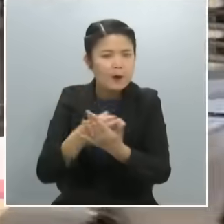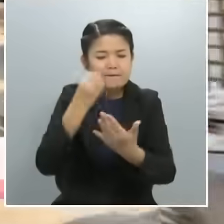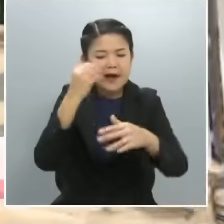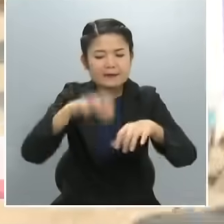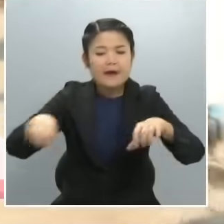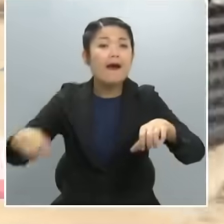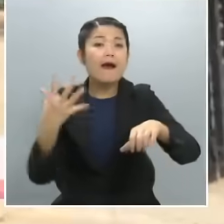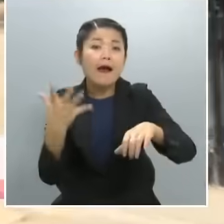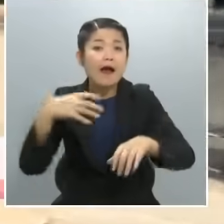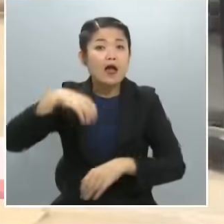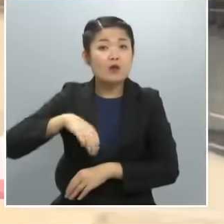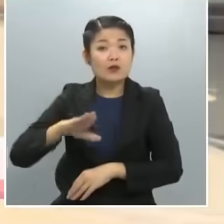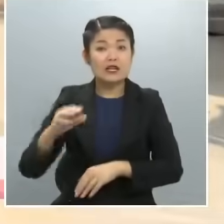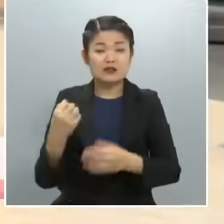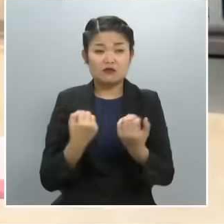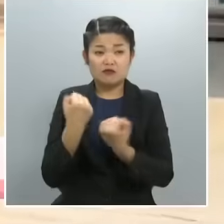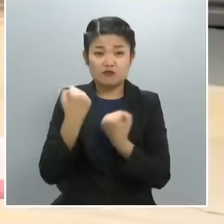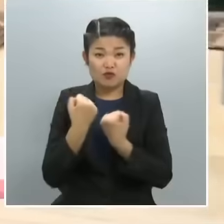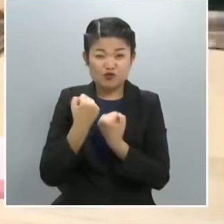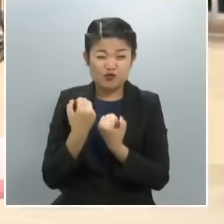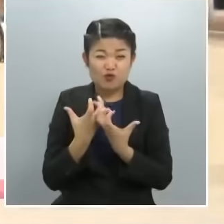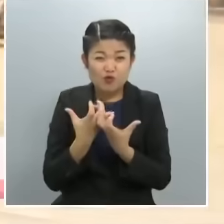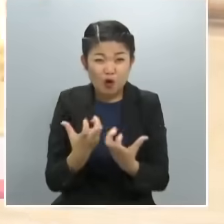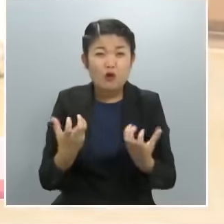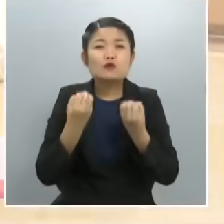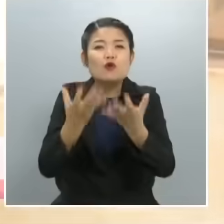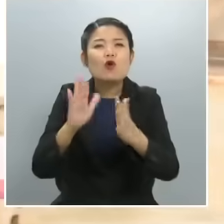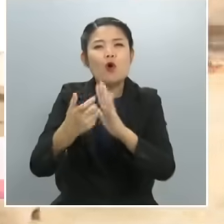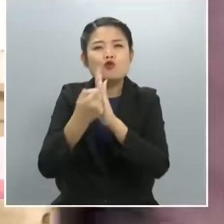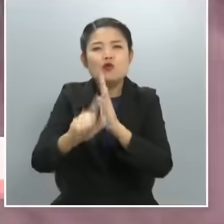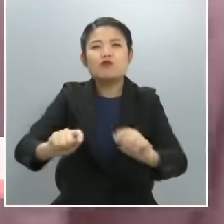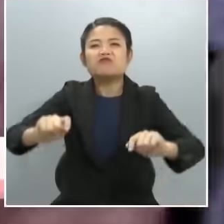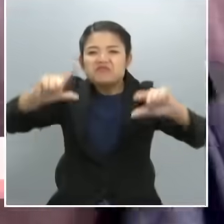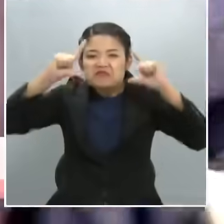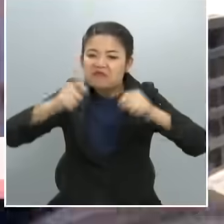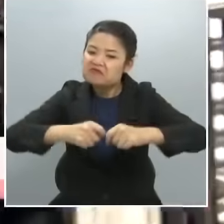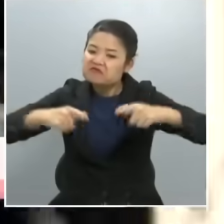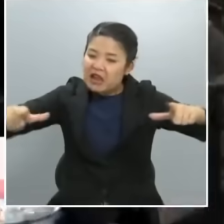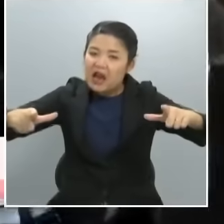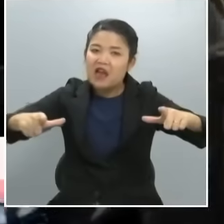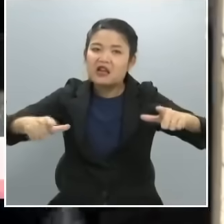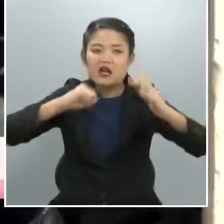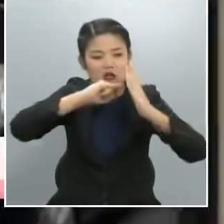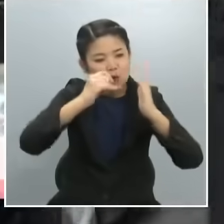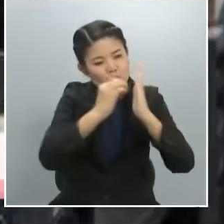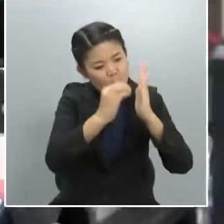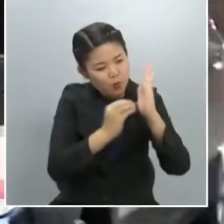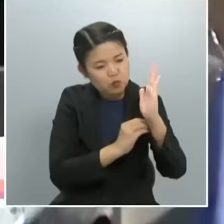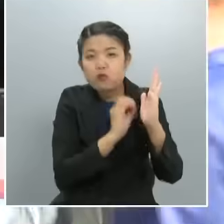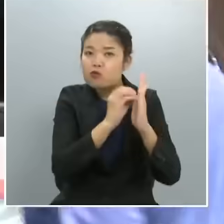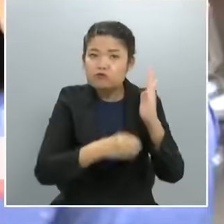บริษัทขนส่งของเฮียแต๋มนะครับนอกจากจะเป็นรายใหญ่ในอุดรธานีแล้วนะครับก็ยังมีสาขาอยู่ในหลากหลายจังหวัดครับทั่วประเทศเลย